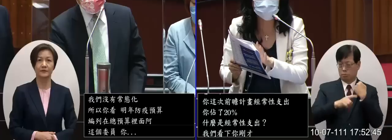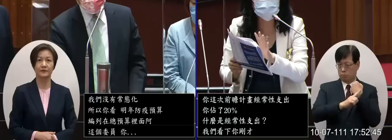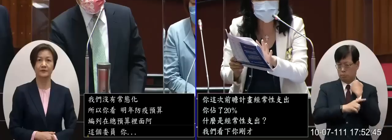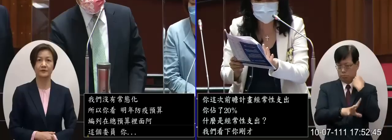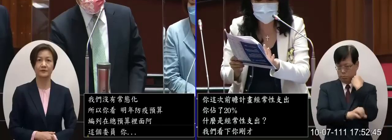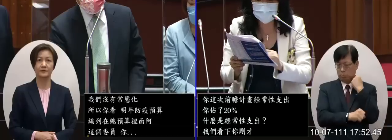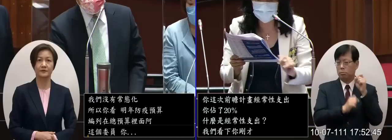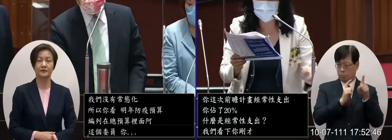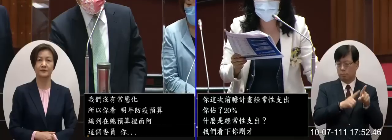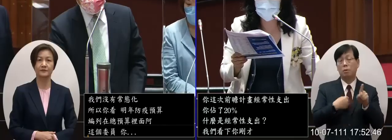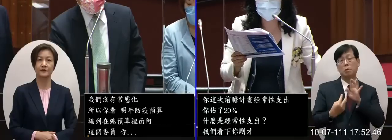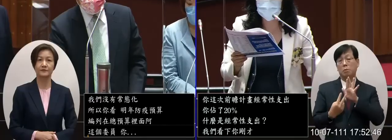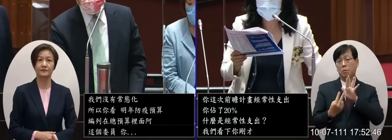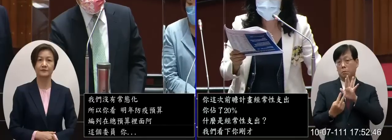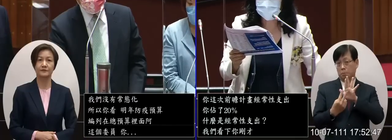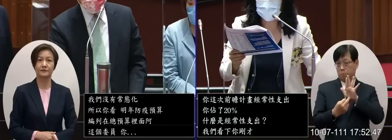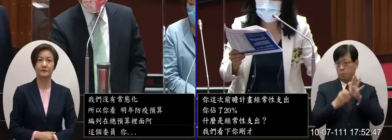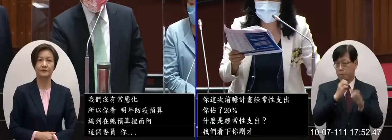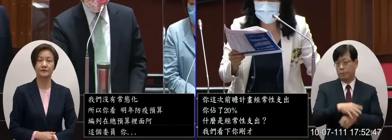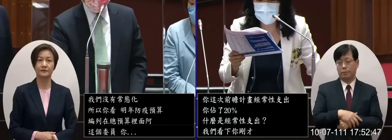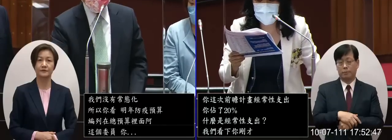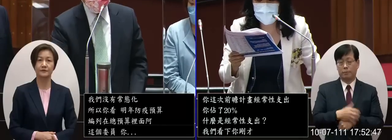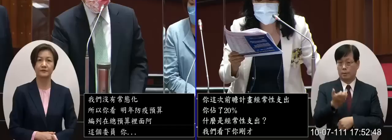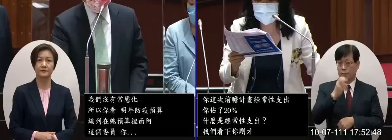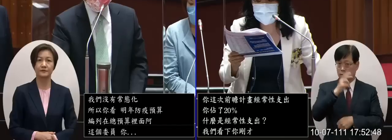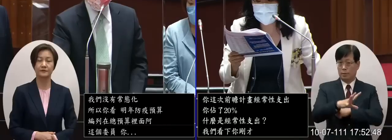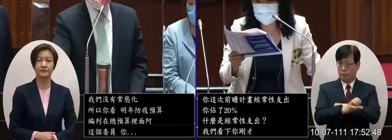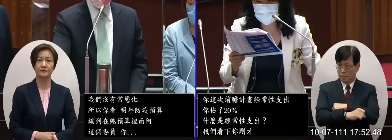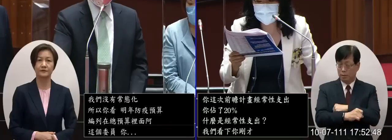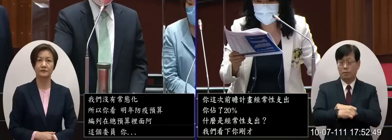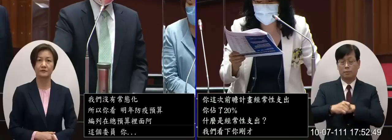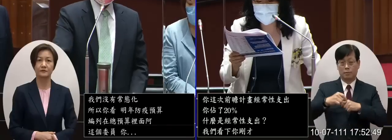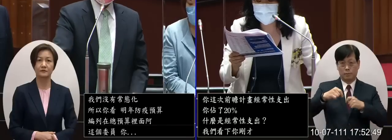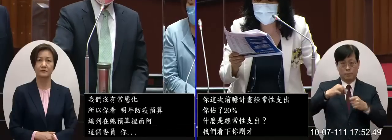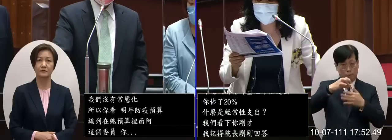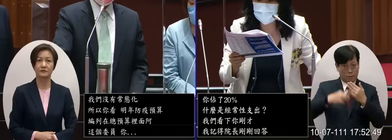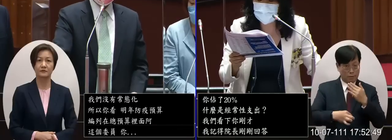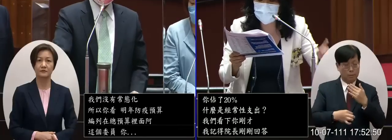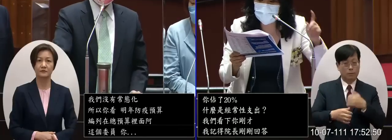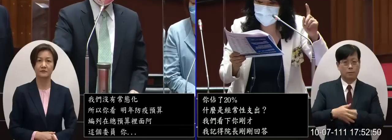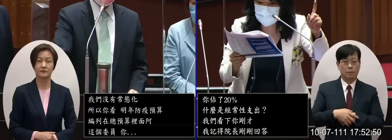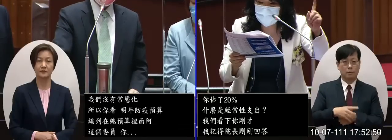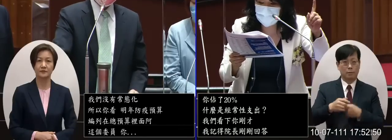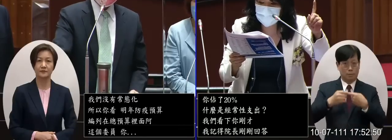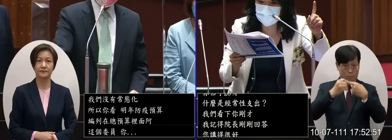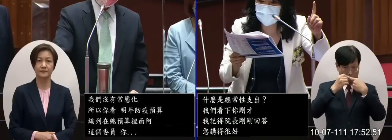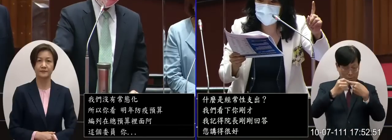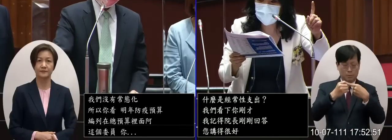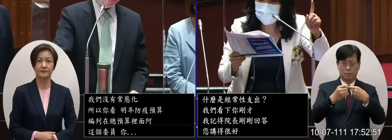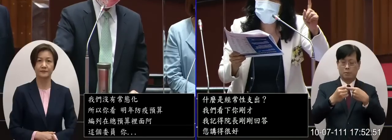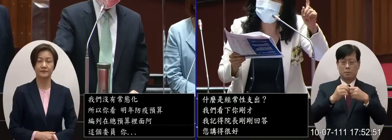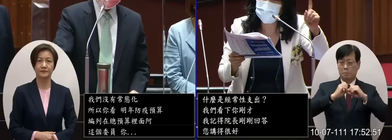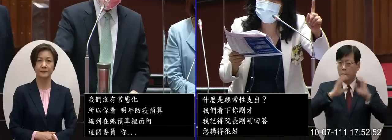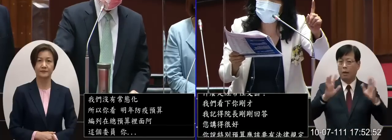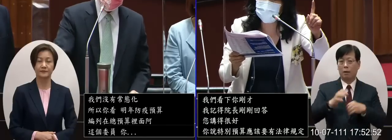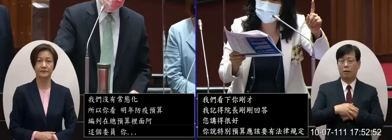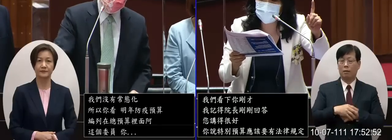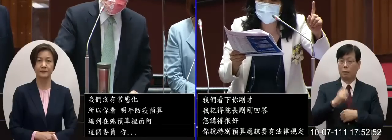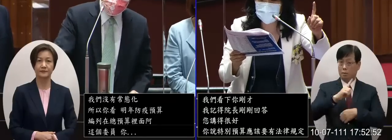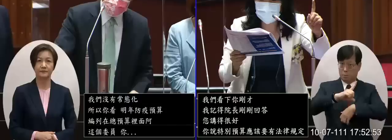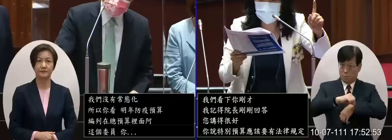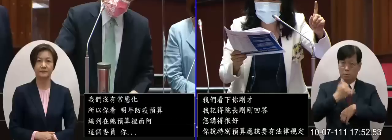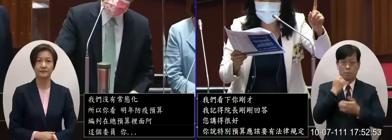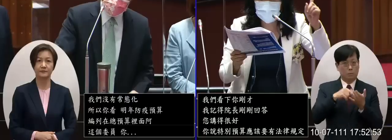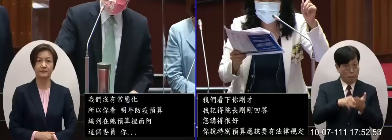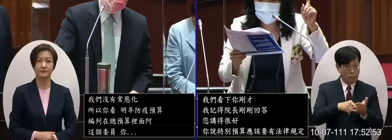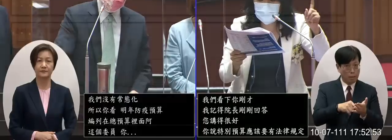律规定，我念给你它的法律规定，前瞻基础建设特别条例的部分呢，它第一条就规定你什么时候可